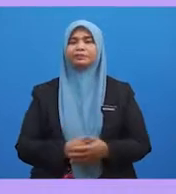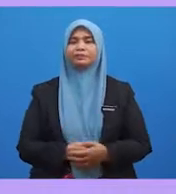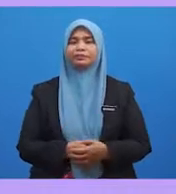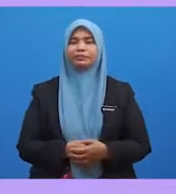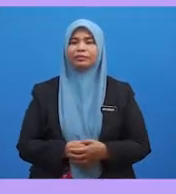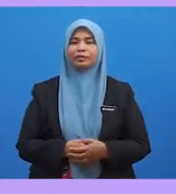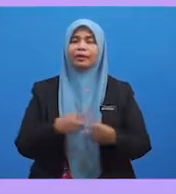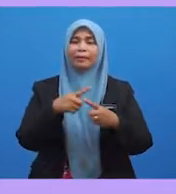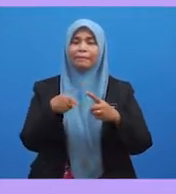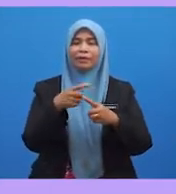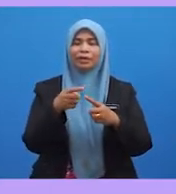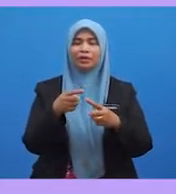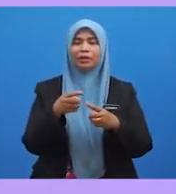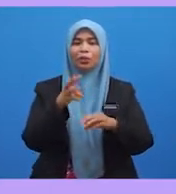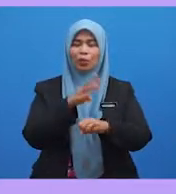12 rakaat 6 salam.